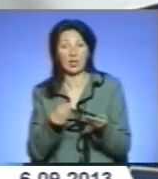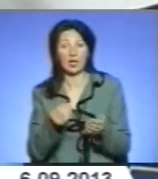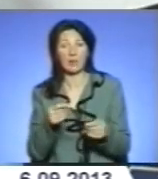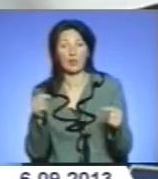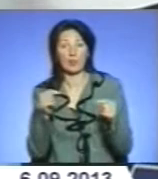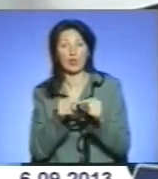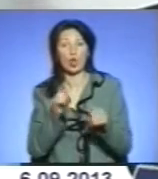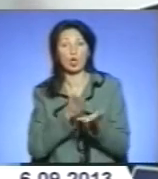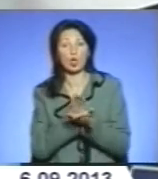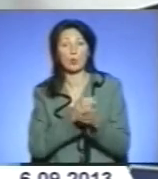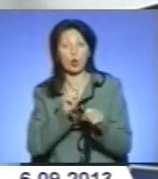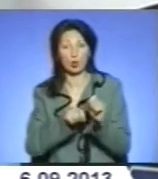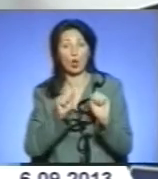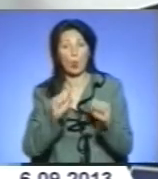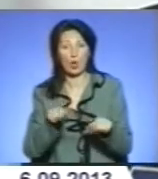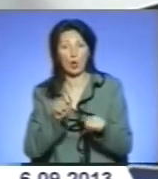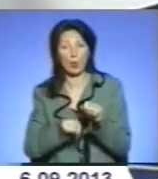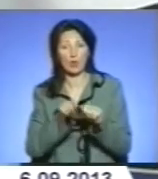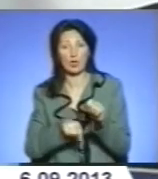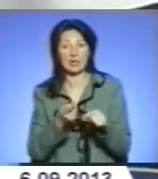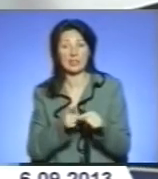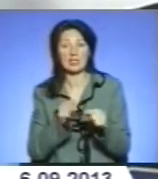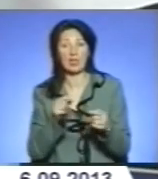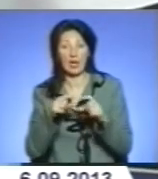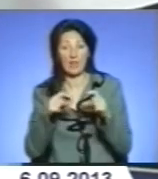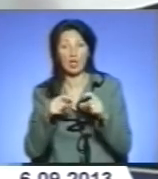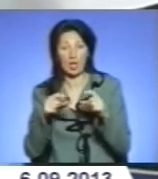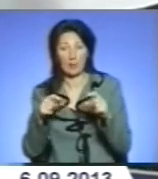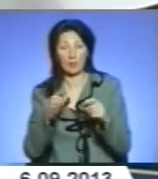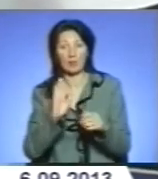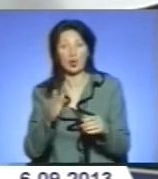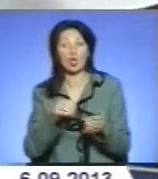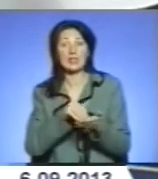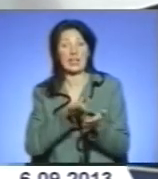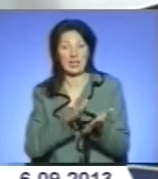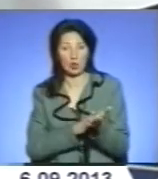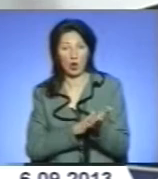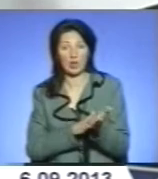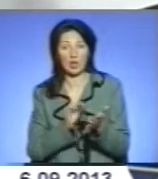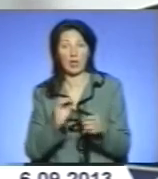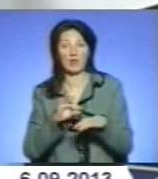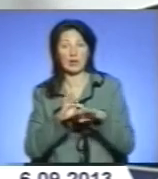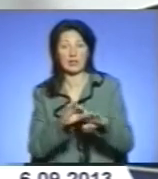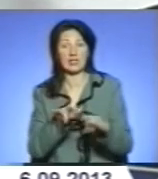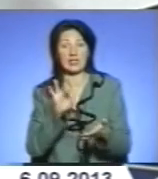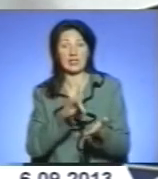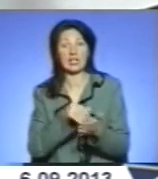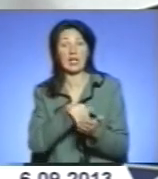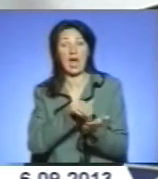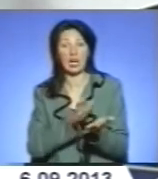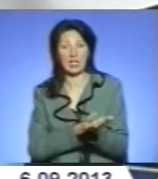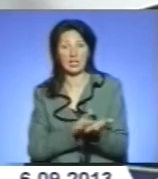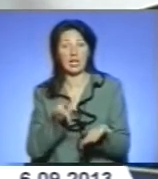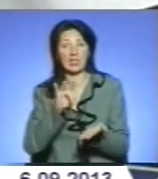контролю зможе все-таки перевірити ці квиточки. Квитки будуть зареєстровані і вестися центральним реєстром, центральною